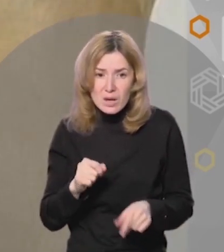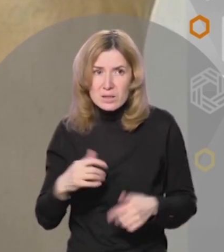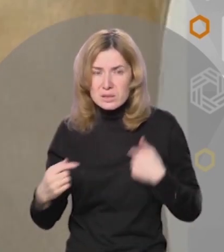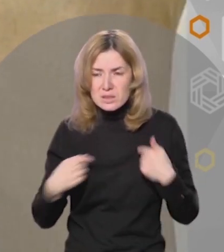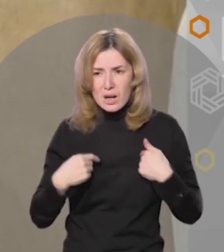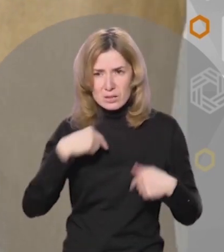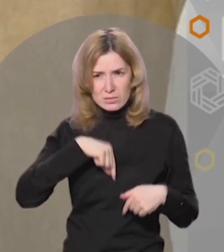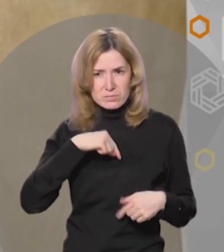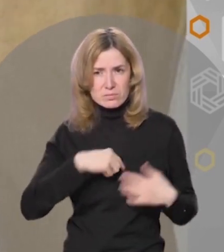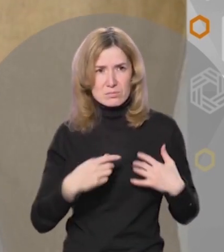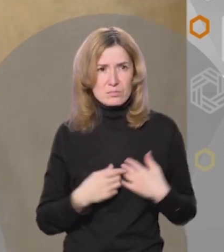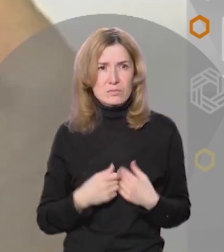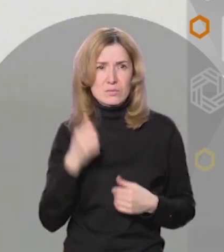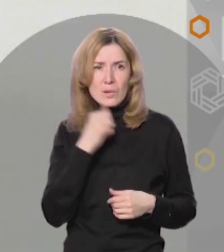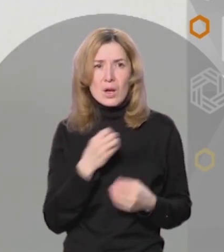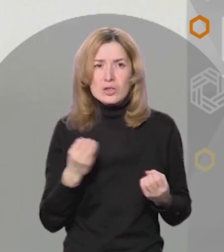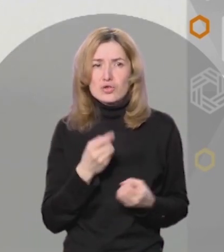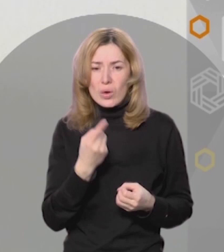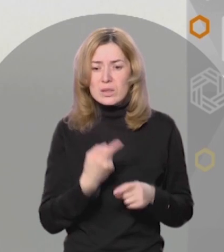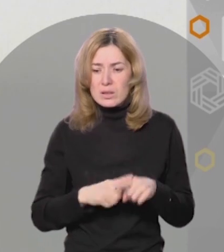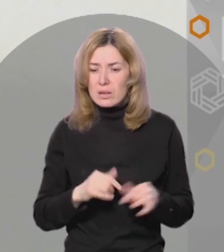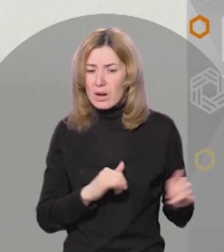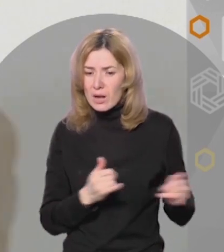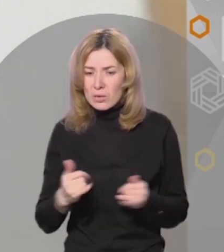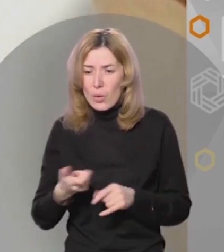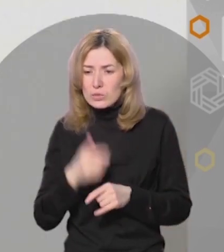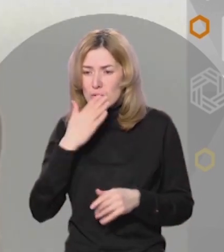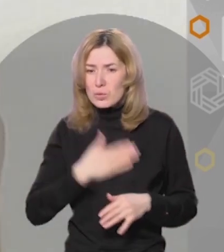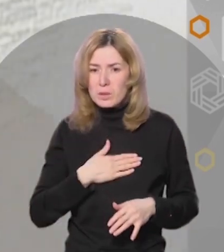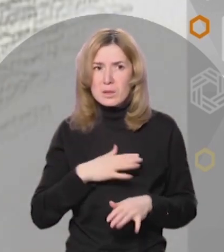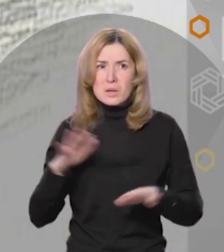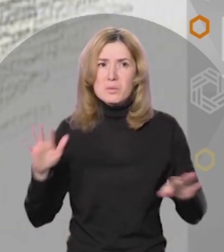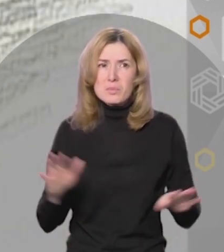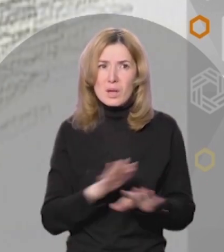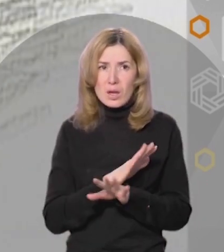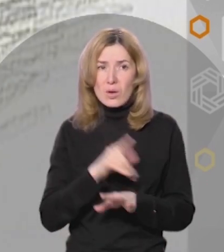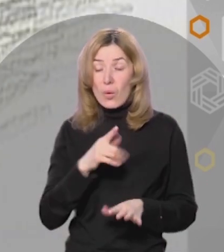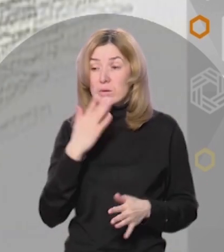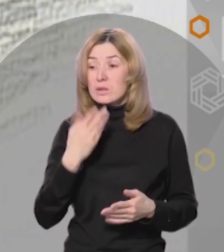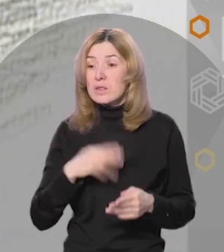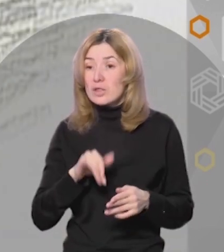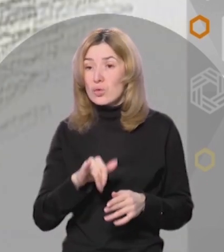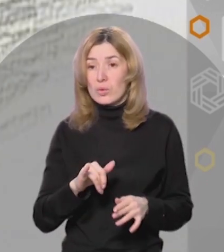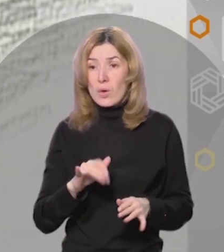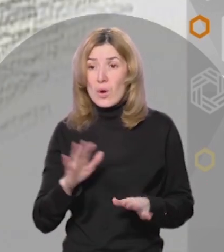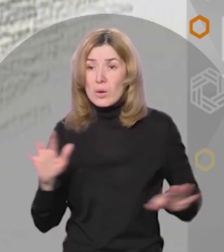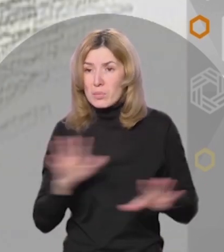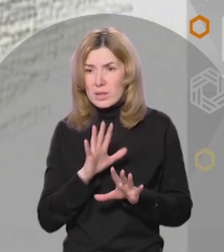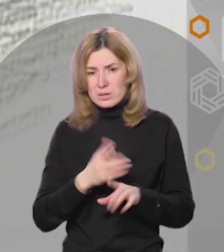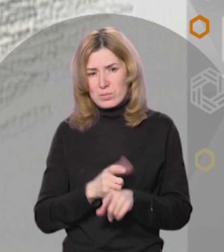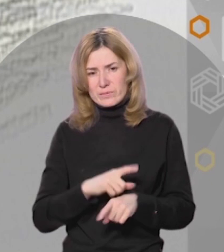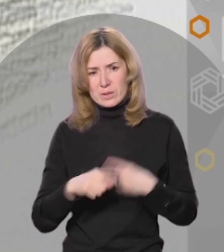тайно страдая. Еще этот карандашик очень любил петь. Но даже песни у него были